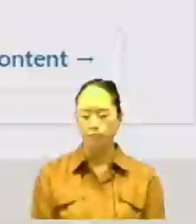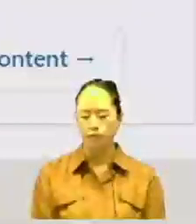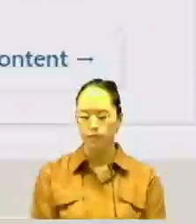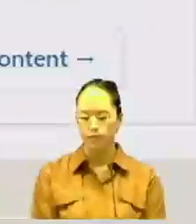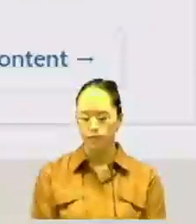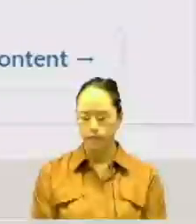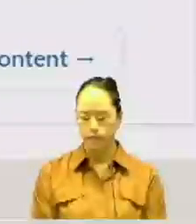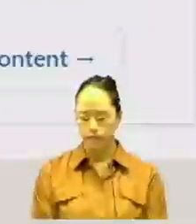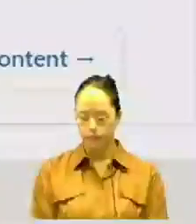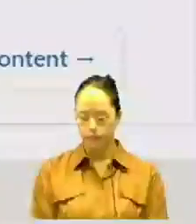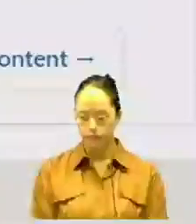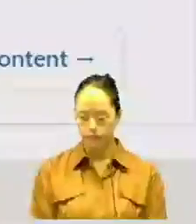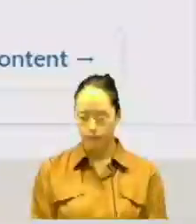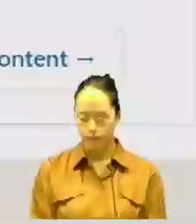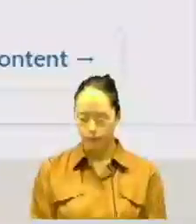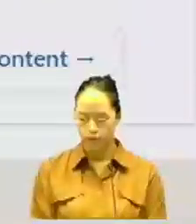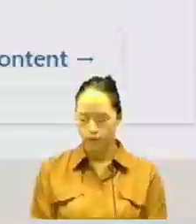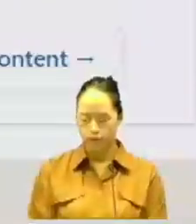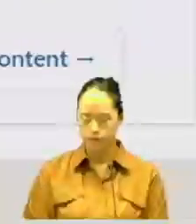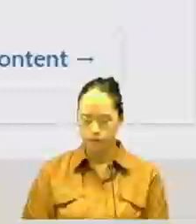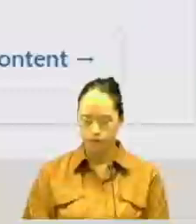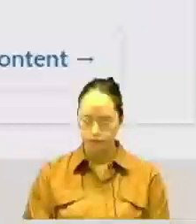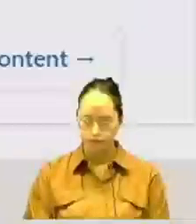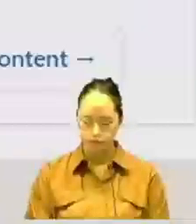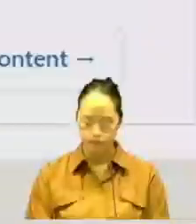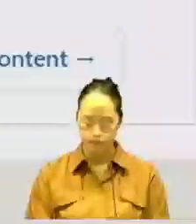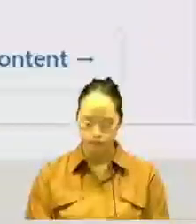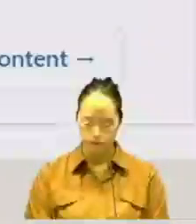以赛亚书已经记录完成